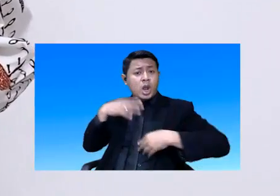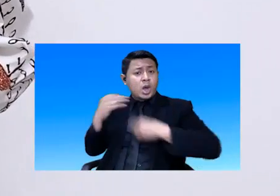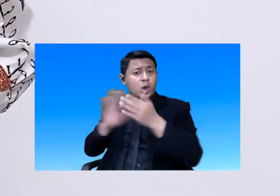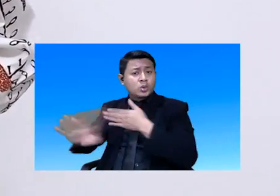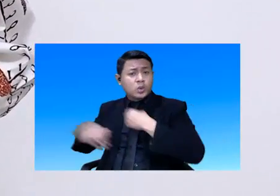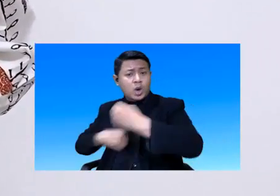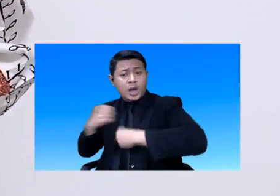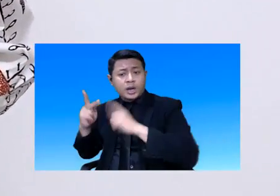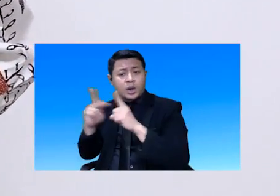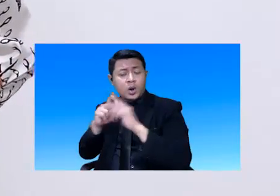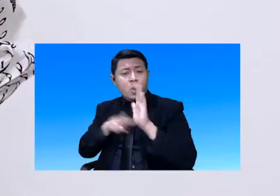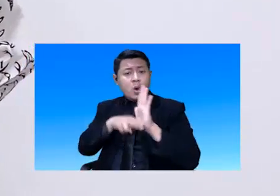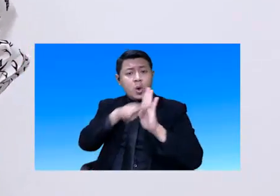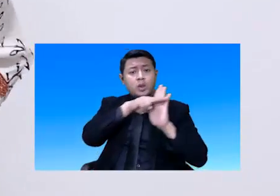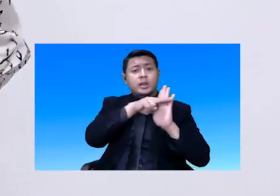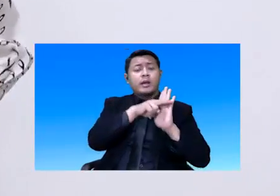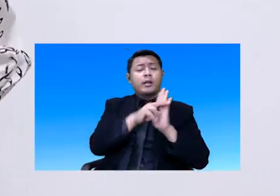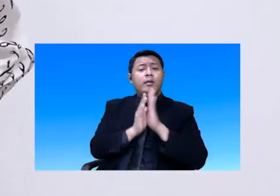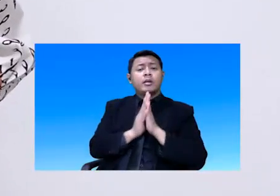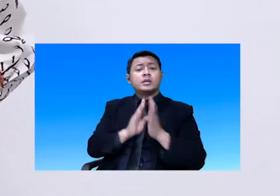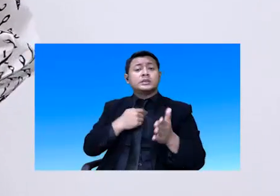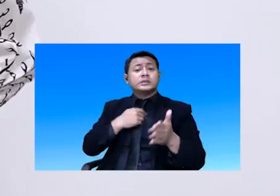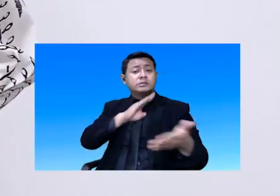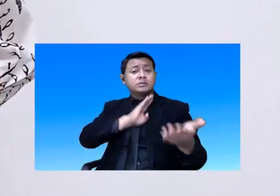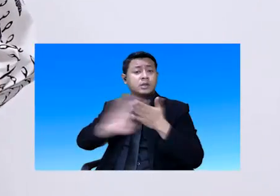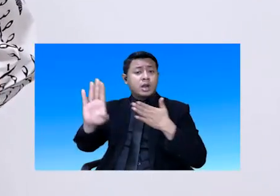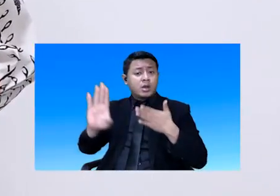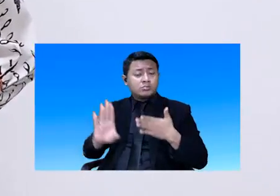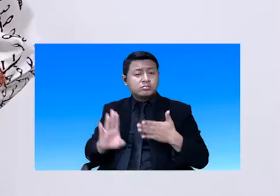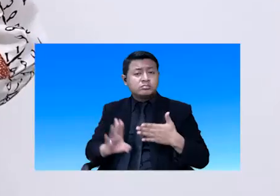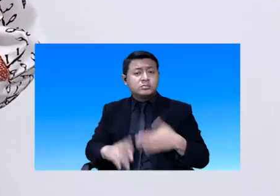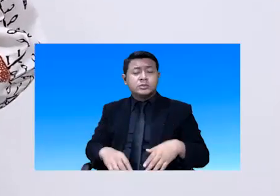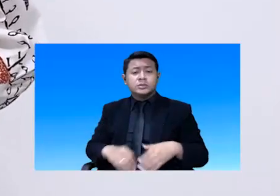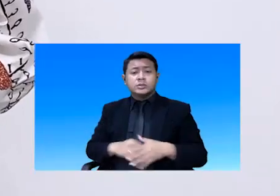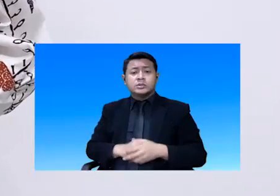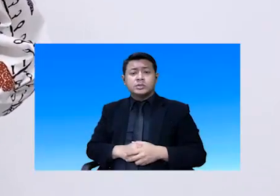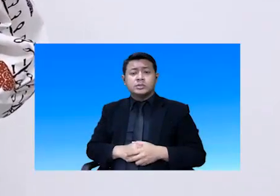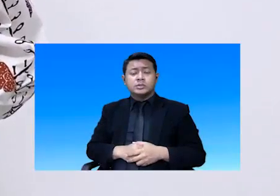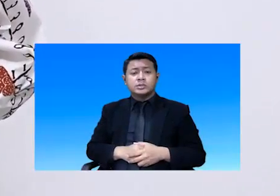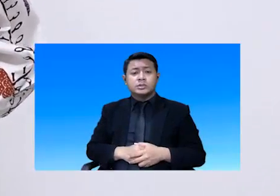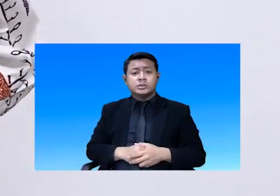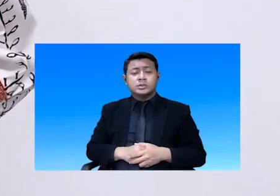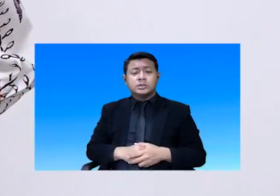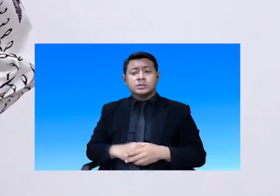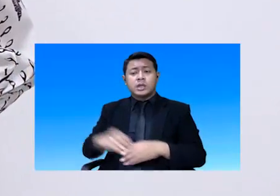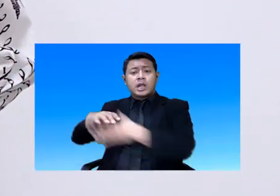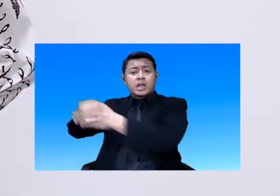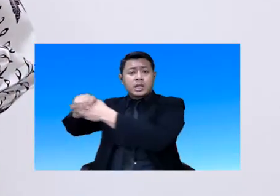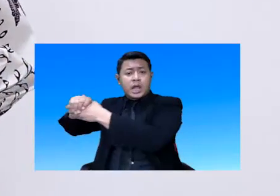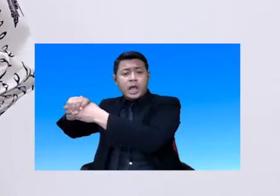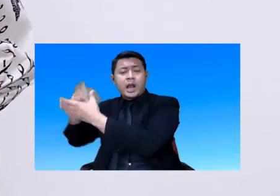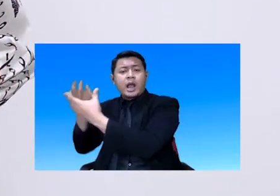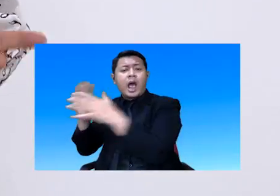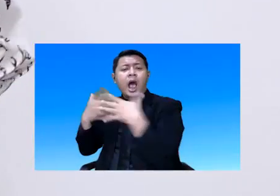hotel. Dan saya langsung tidak kuat. Dan tangan nenek tua itu begitu hangat.